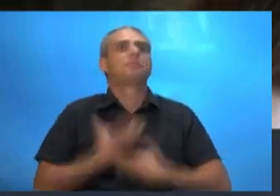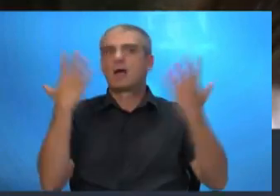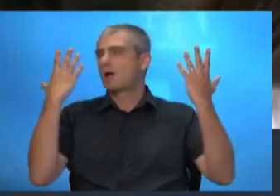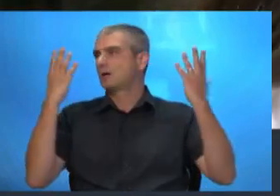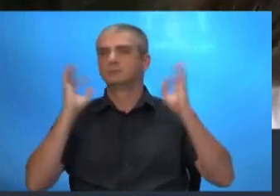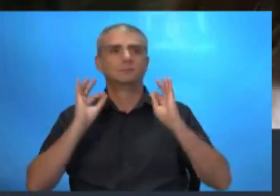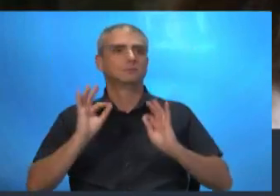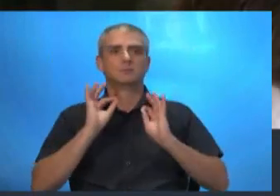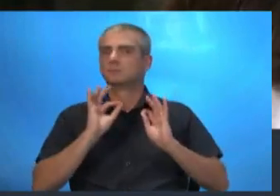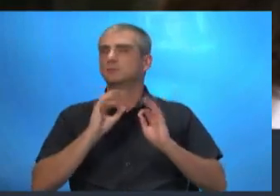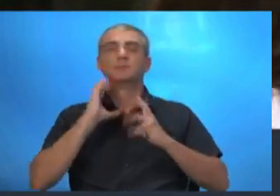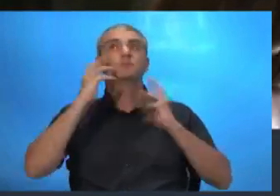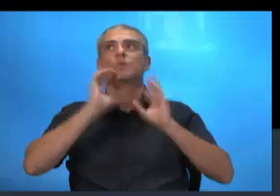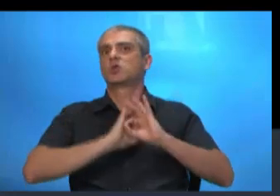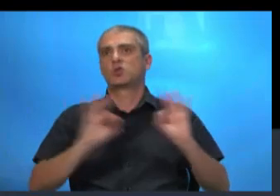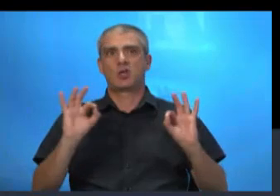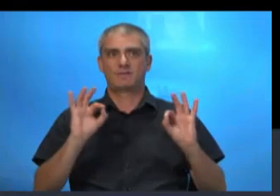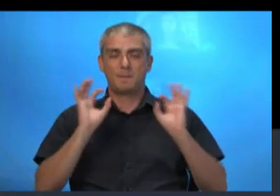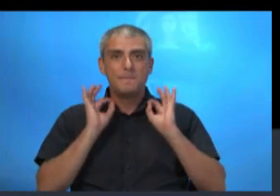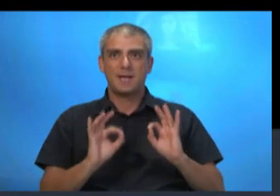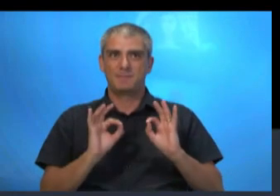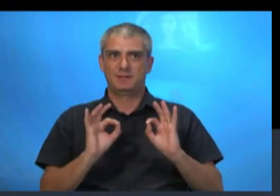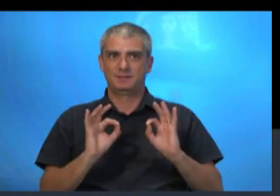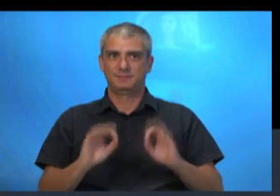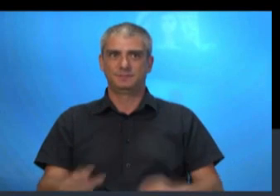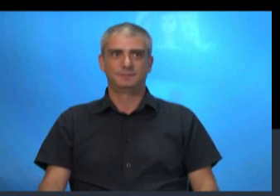בצורה מטורפת, באמת.